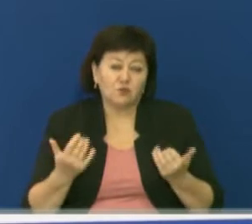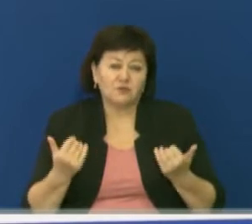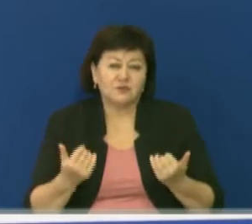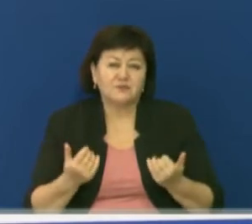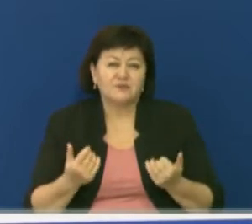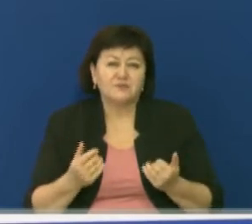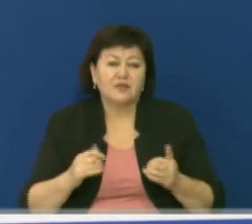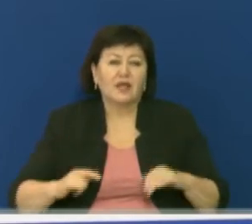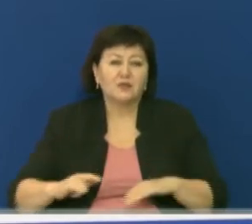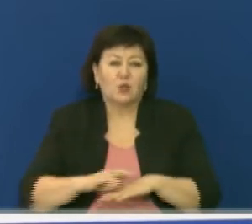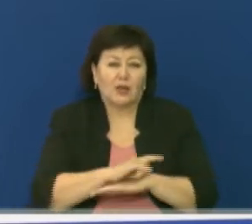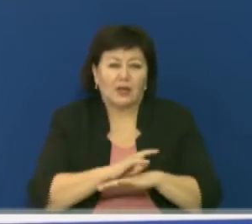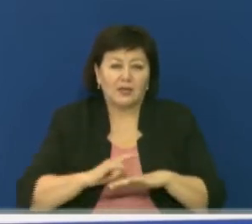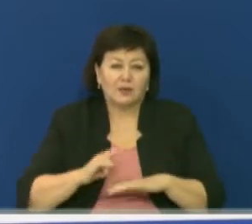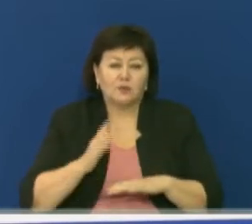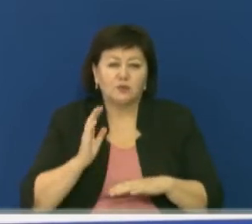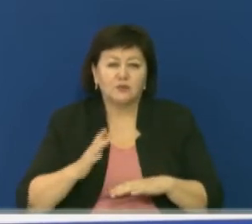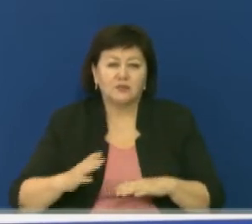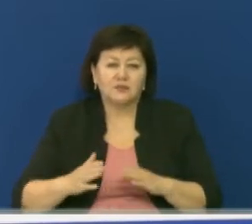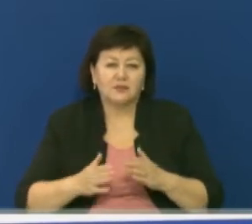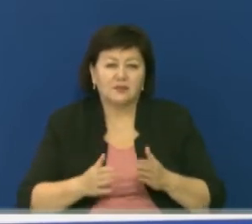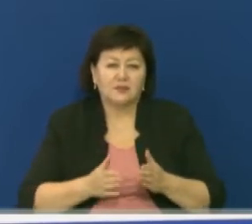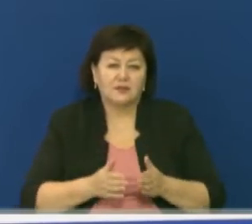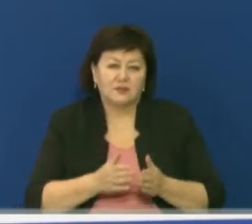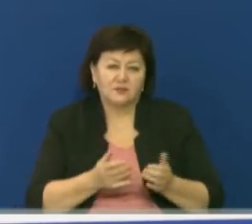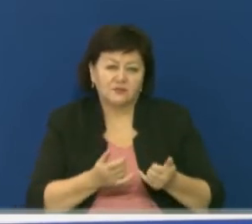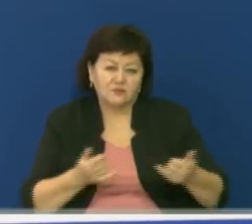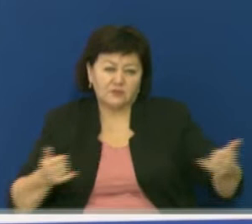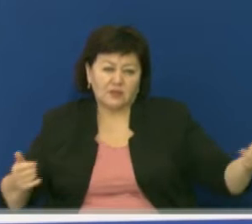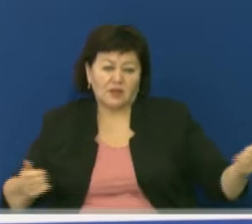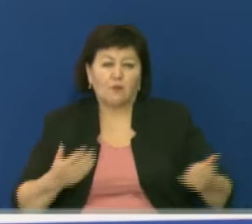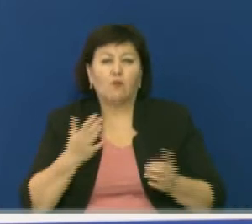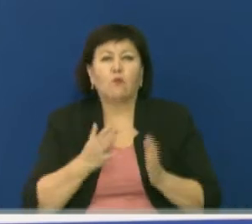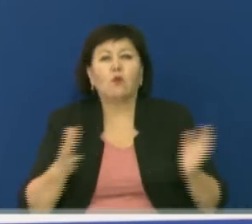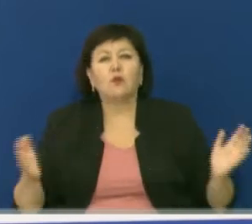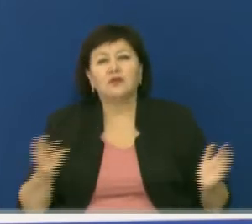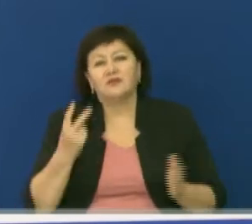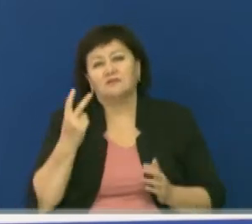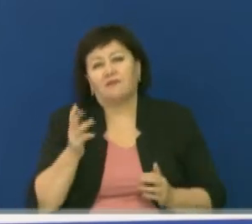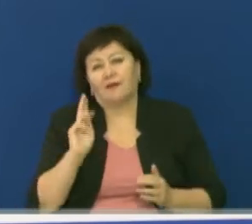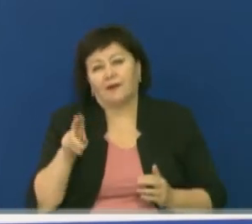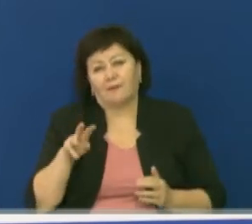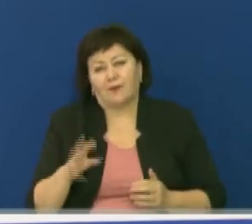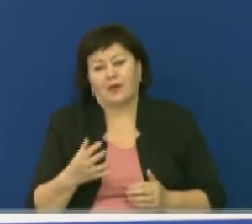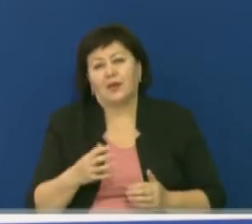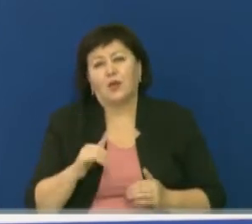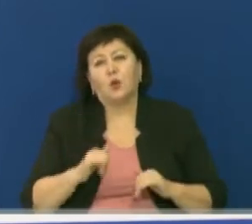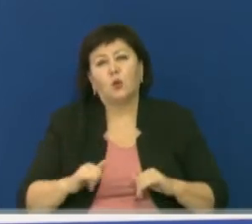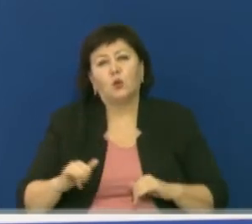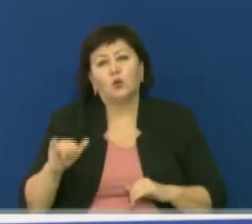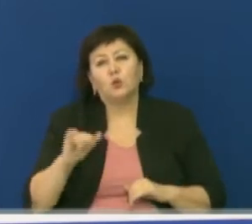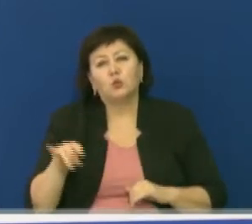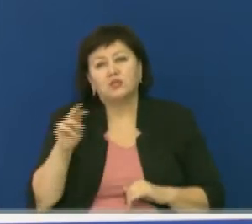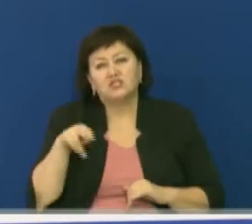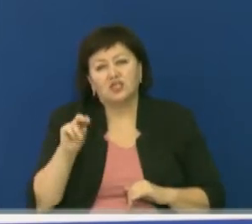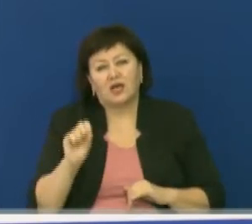то после реконструкции длина его взлетно-посадочной полосы составит более 2 километров. Таким образом, Уржар сможет принимать